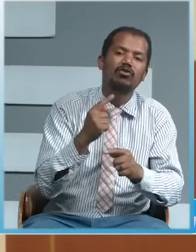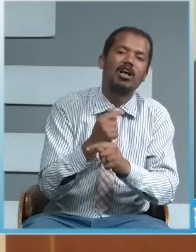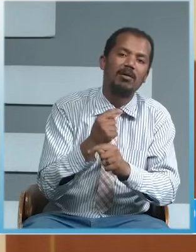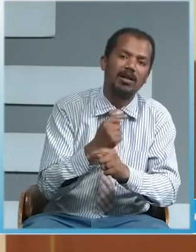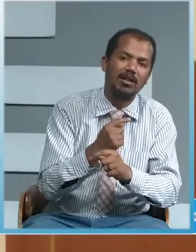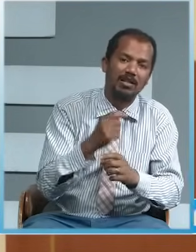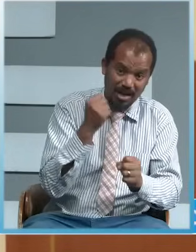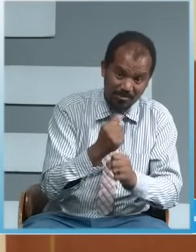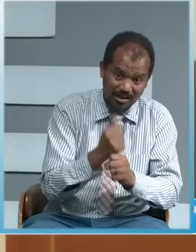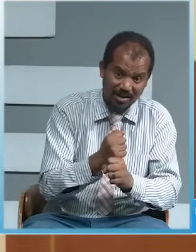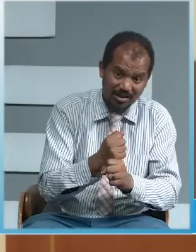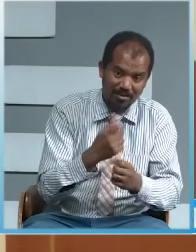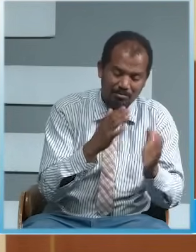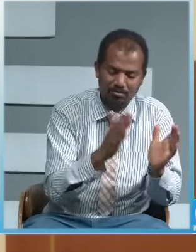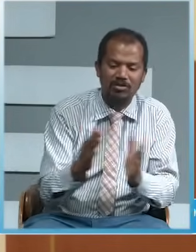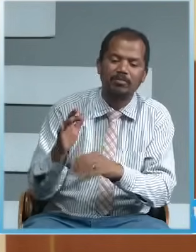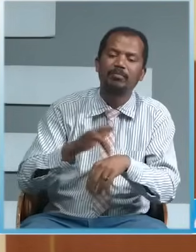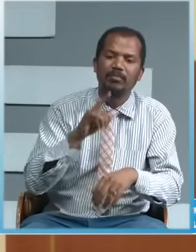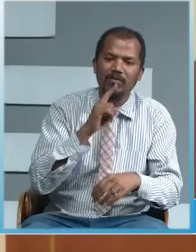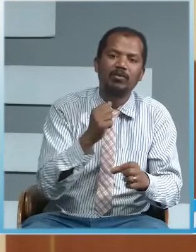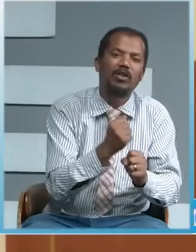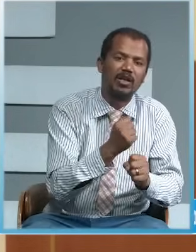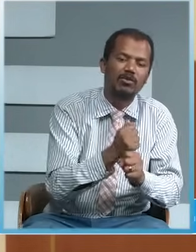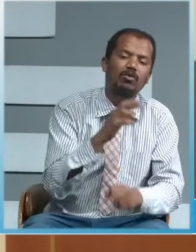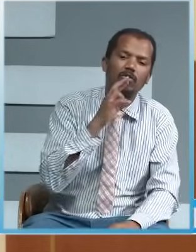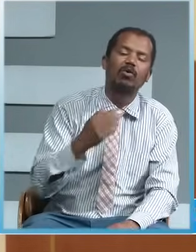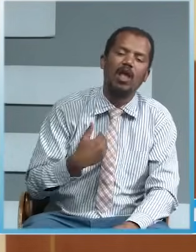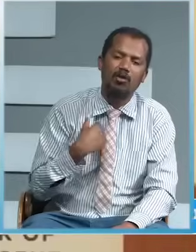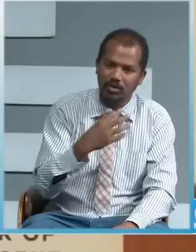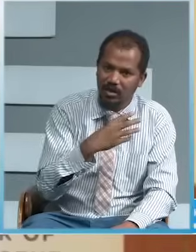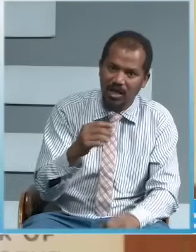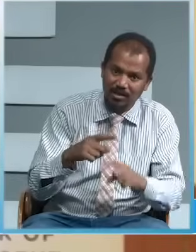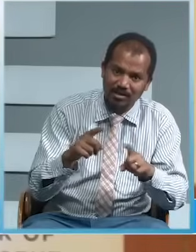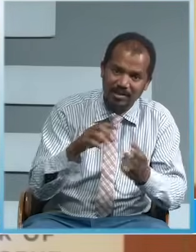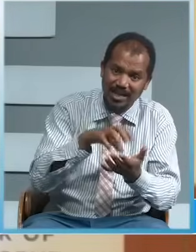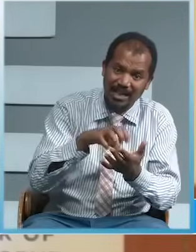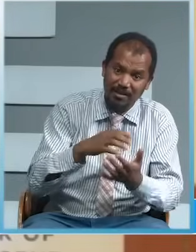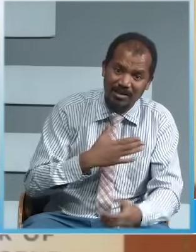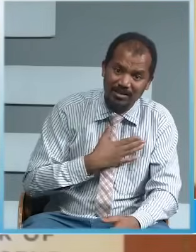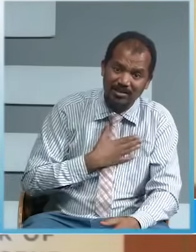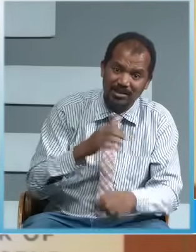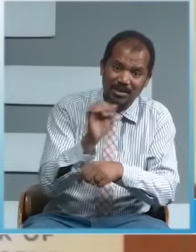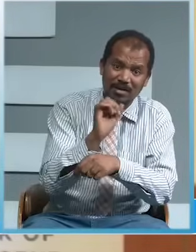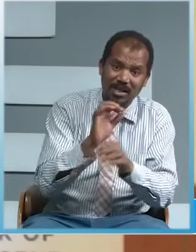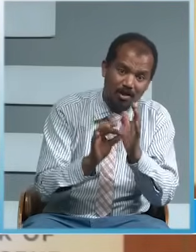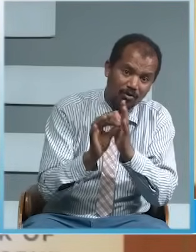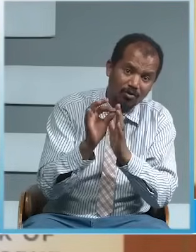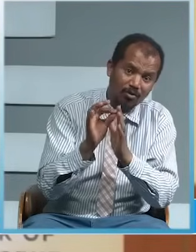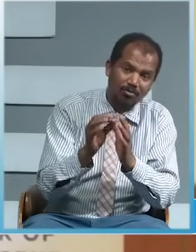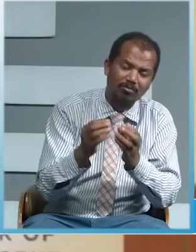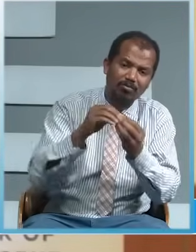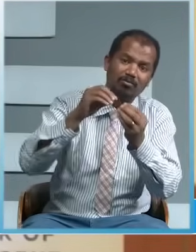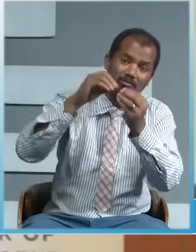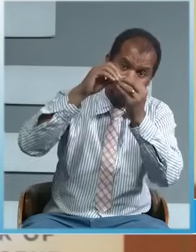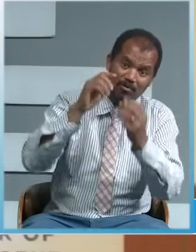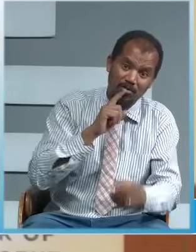ተግባራትን ለመስራት በዝግጅት ላይ ነው እየሰሩ ናቸው ያሉት እና ግን ያው ከተማችን የመኪና ቁጥር ያው